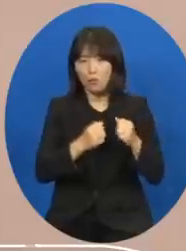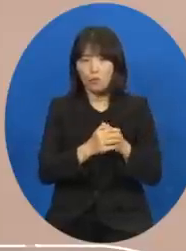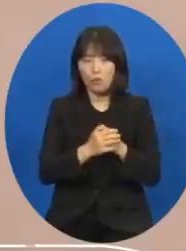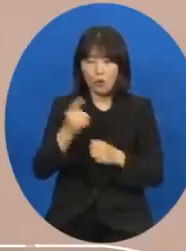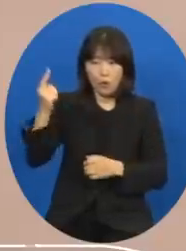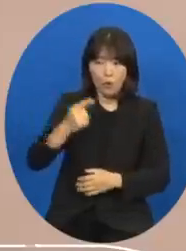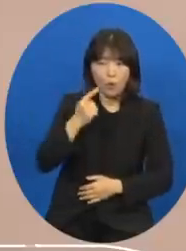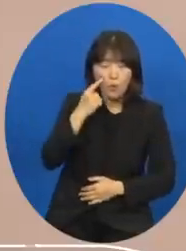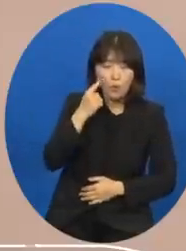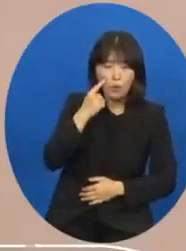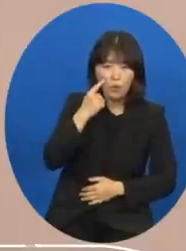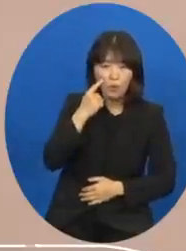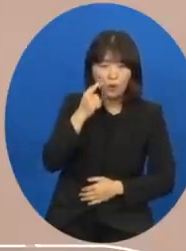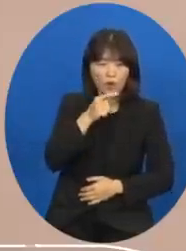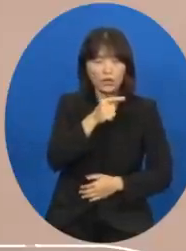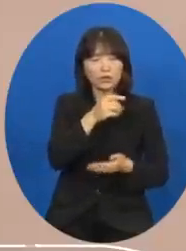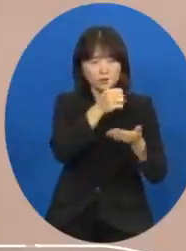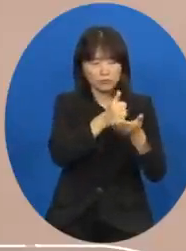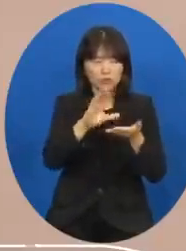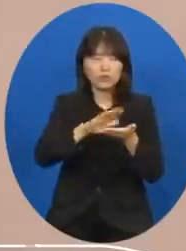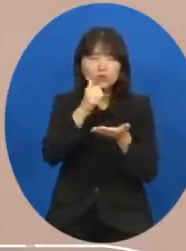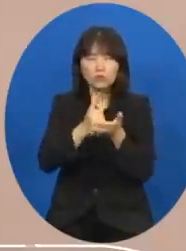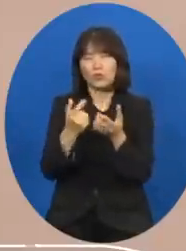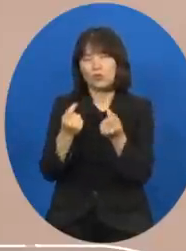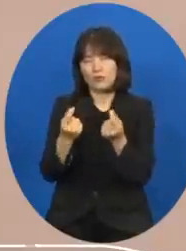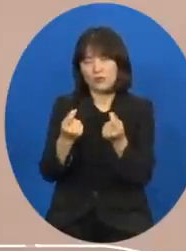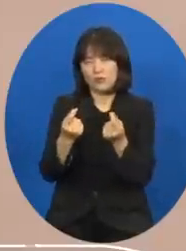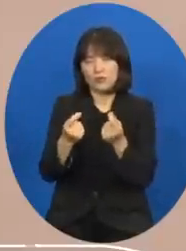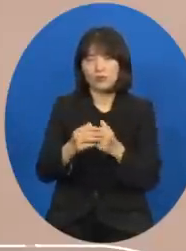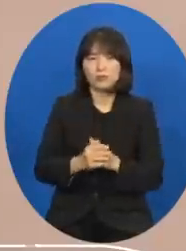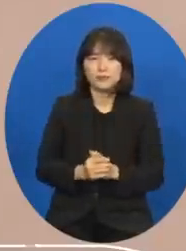와서 보십시오. 그분이 그리스도가 아닐까요?